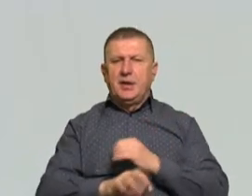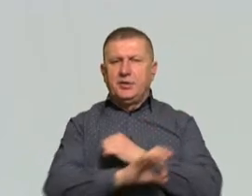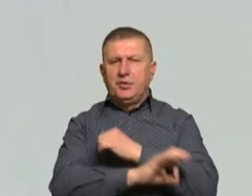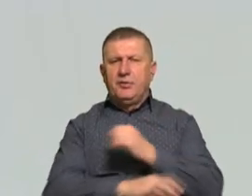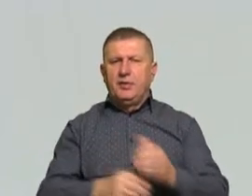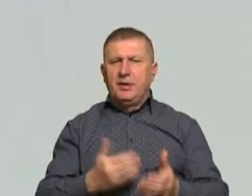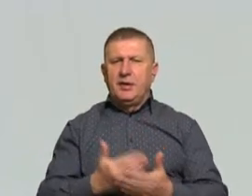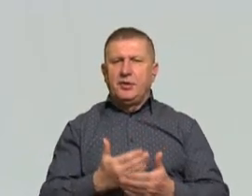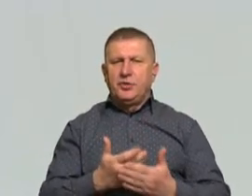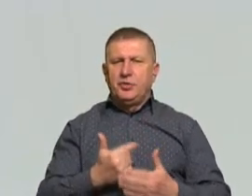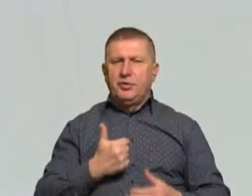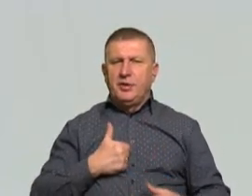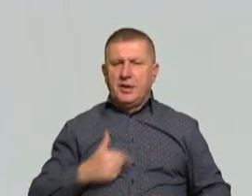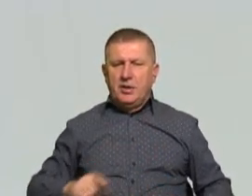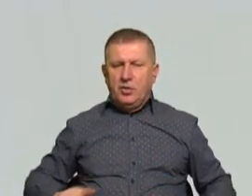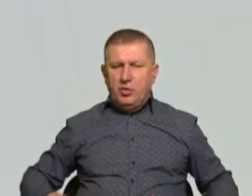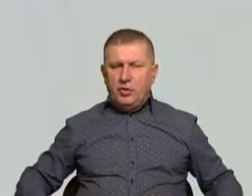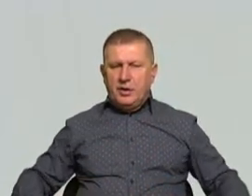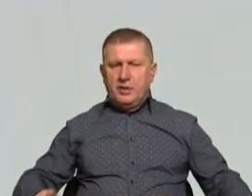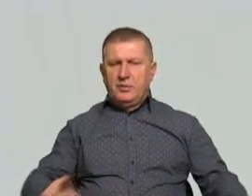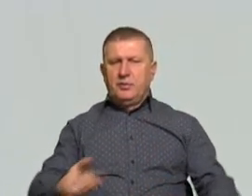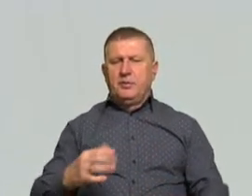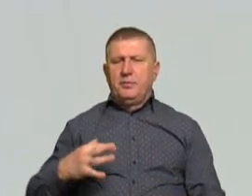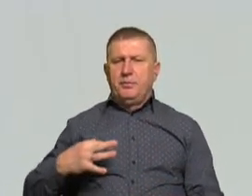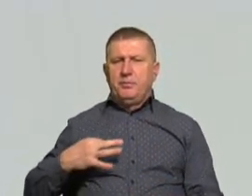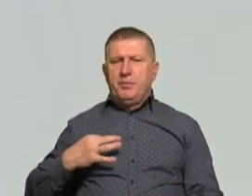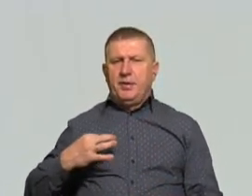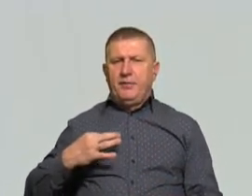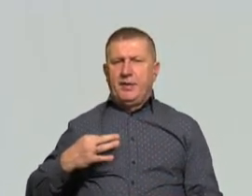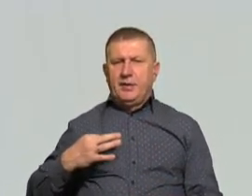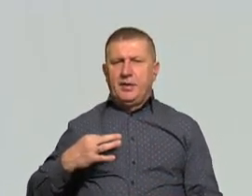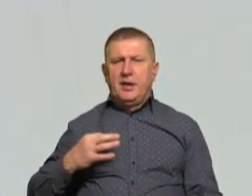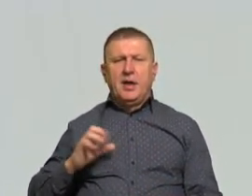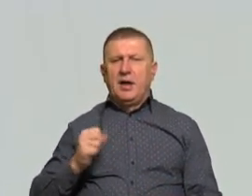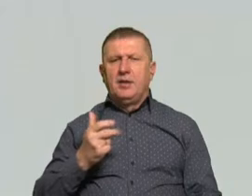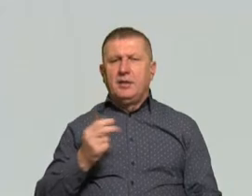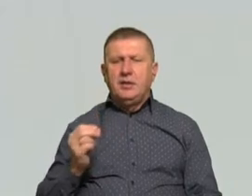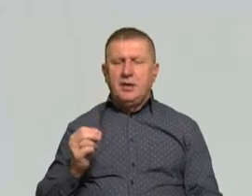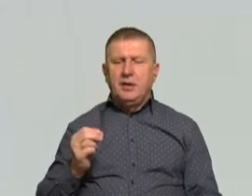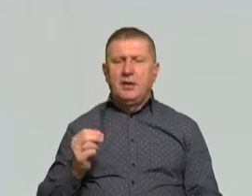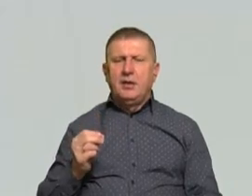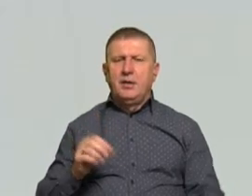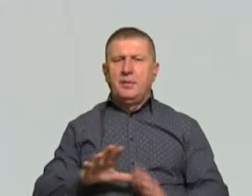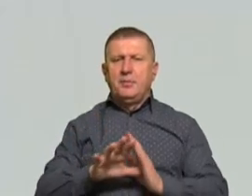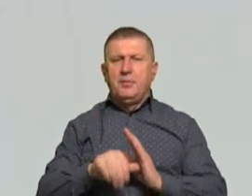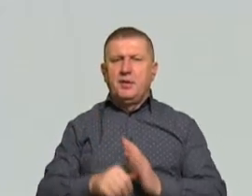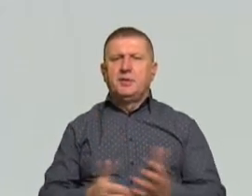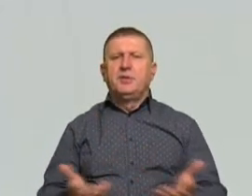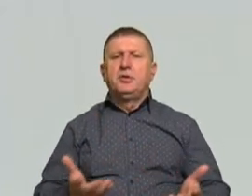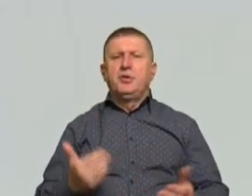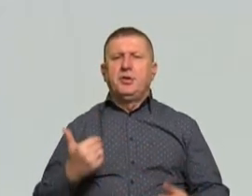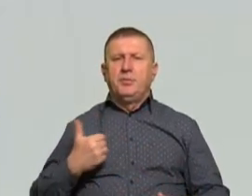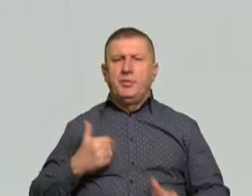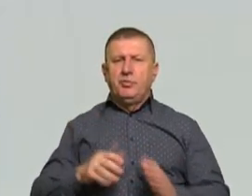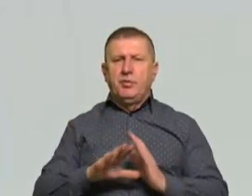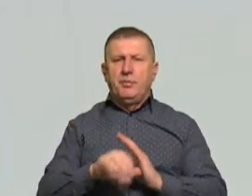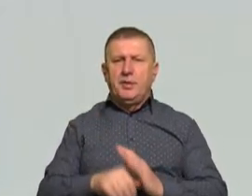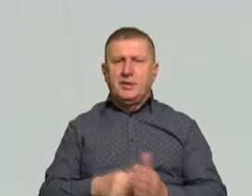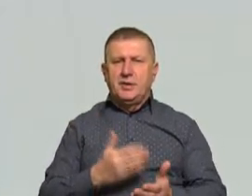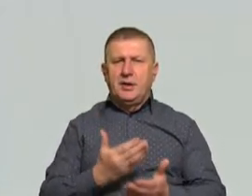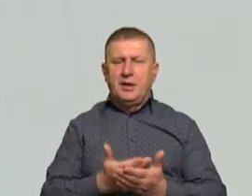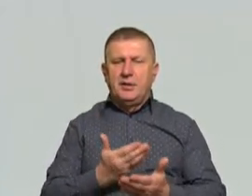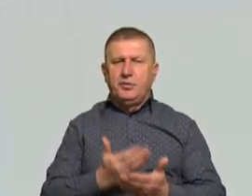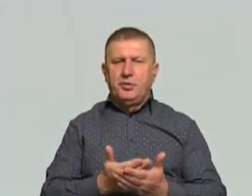dlaczego ja je musiałem organizować, prowadząc prywatny biznes, a nie organizowało tego miasto? Gdzie było miasto w tym momencie? Dlaczego studenci